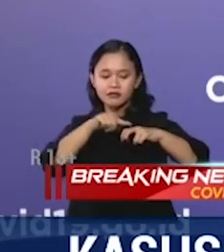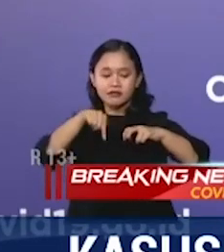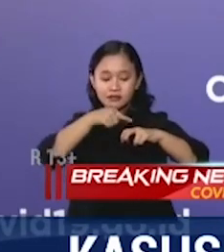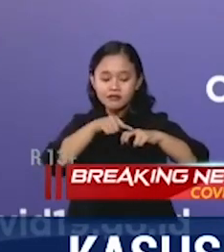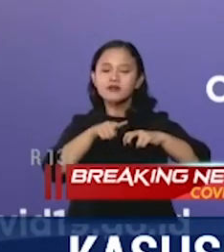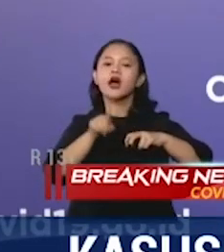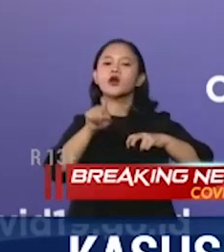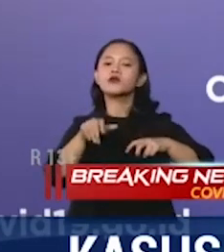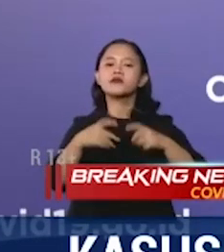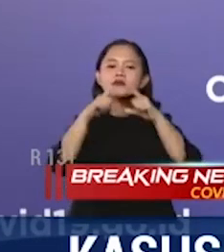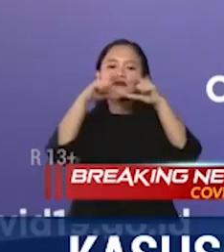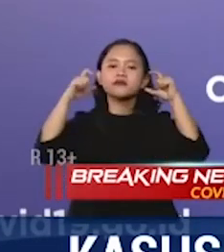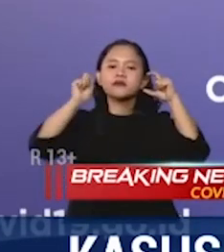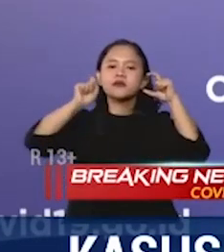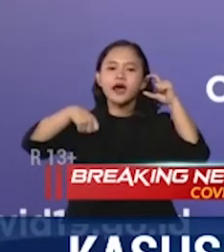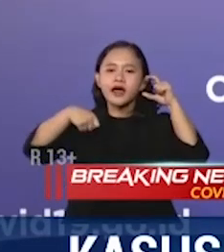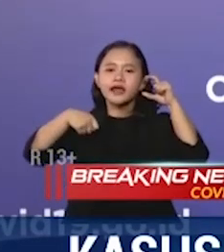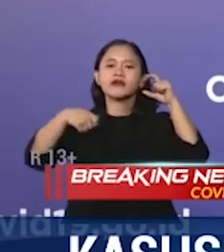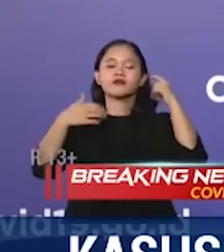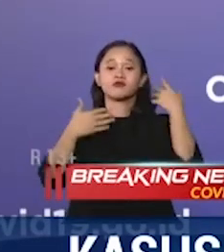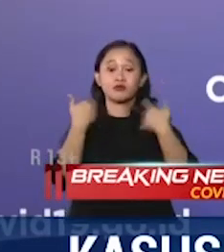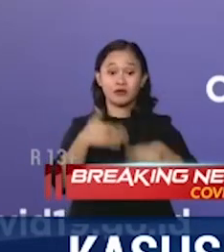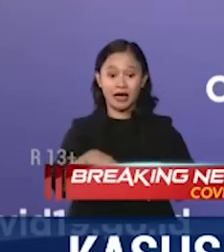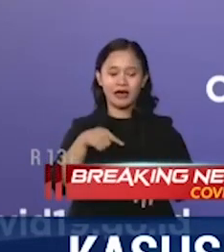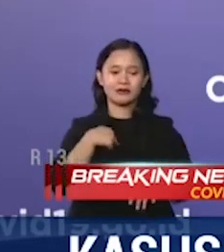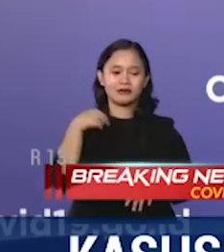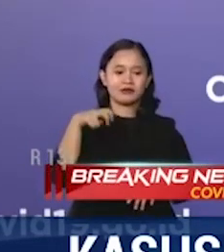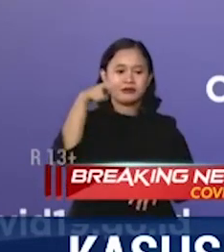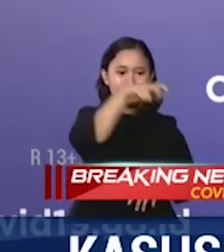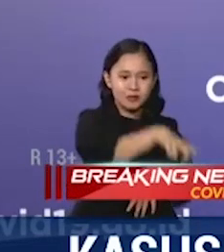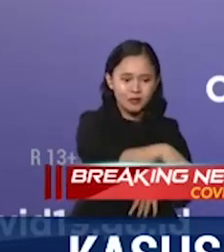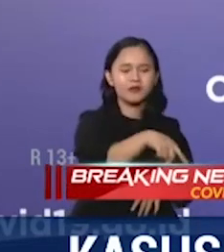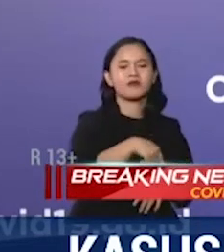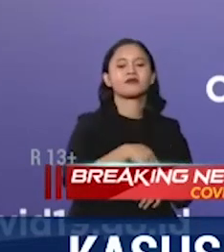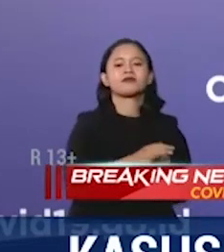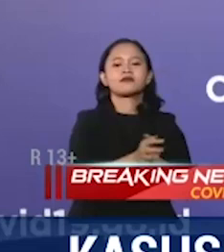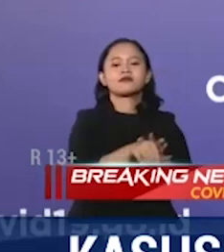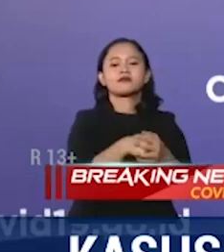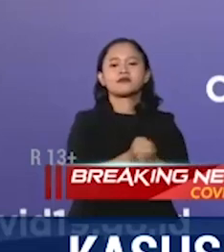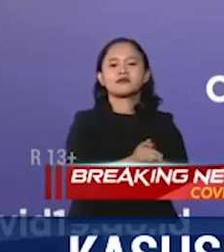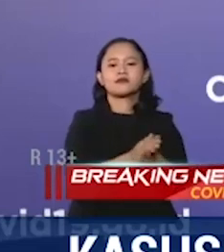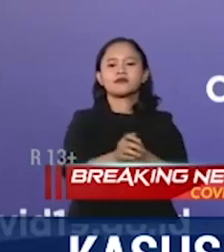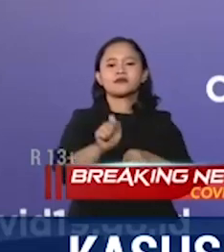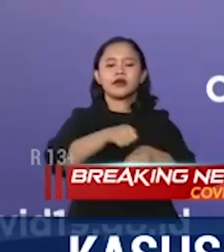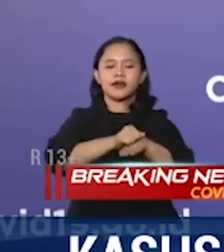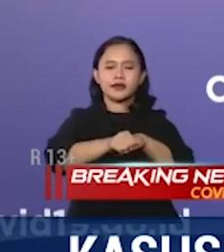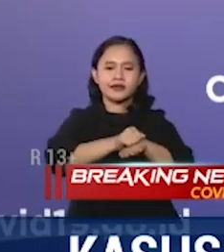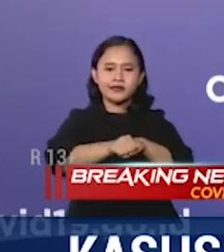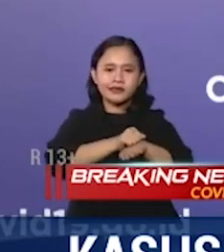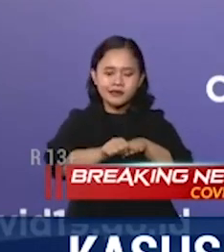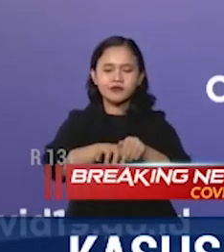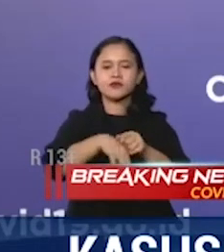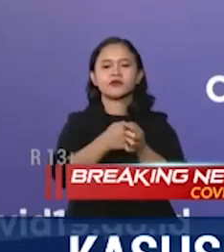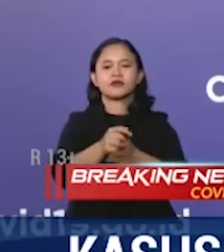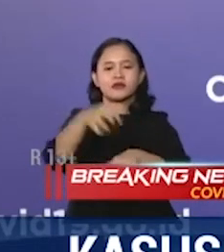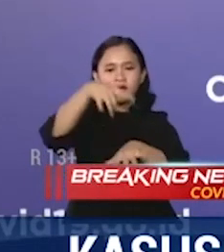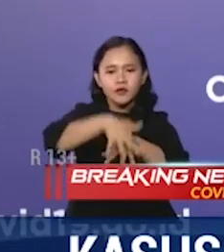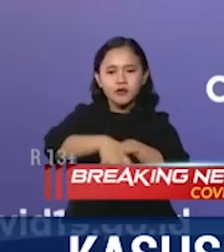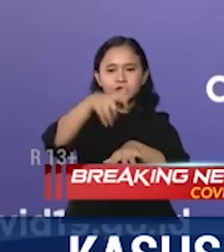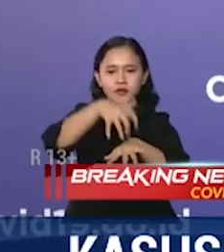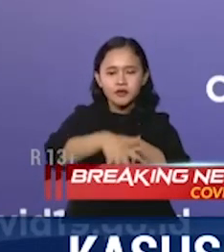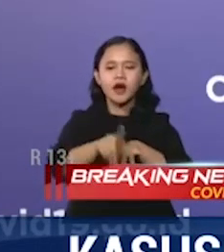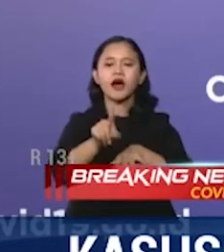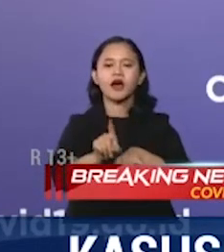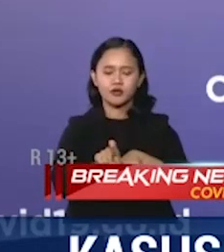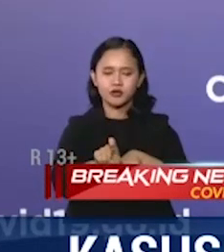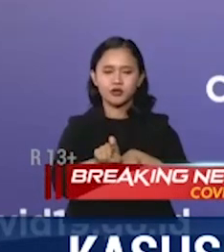masker cuci tangan dengan menggunakan sabun dan air yang mengalir Hai kebiasaan ini